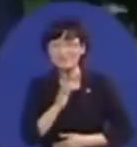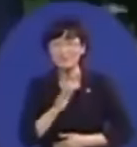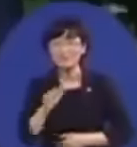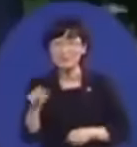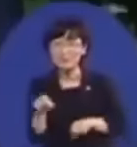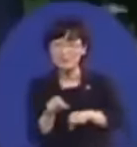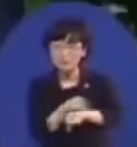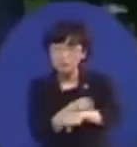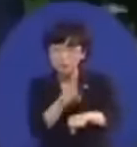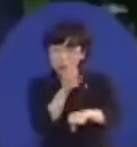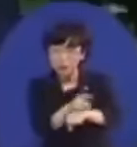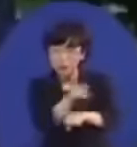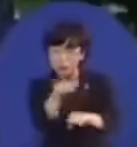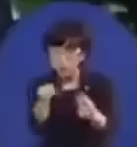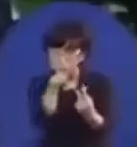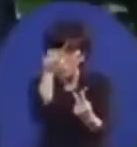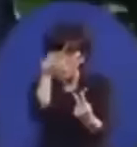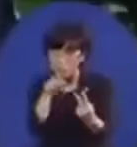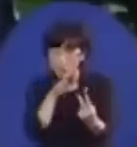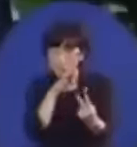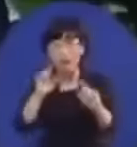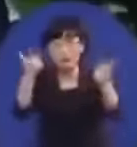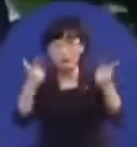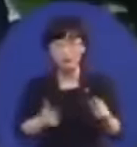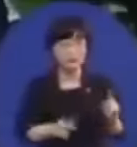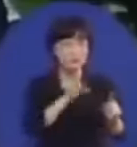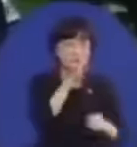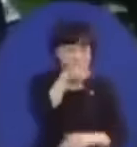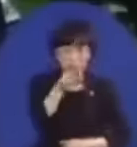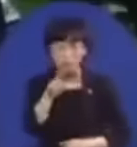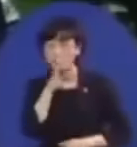특정 종교를 믿어야 됩니까? 둘이가 다 하는 말이,